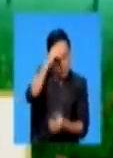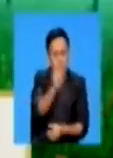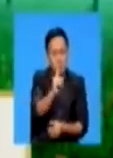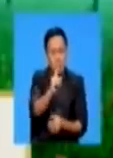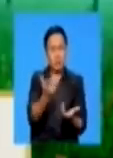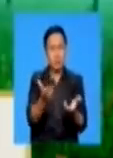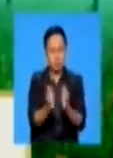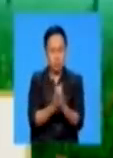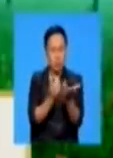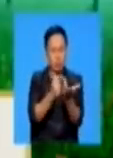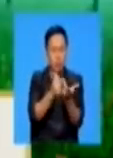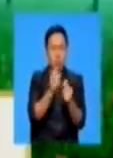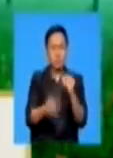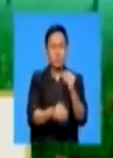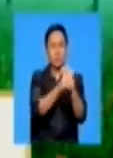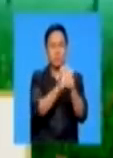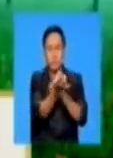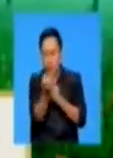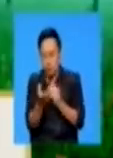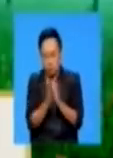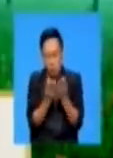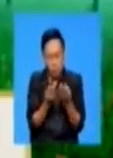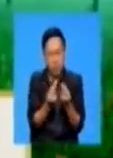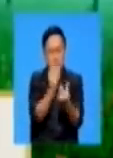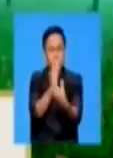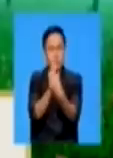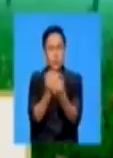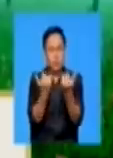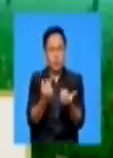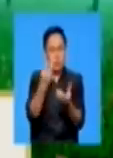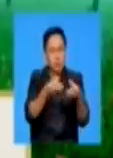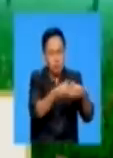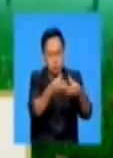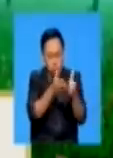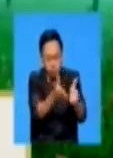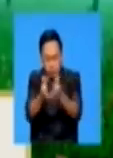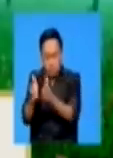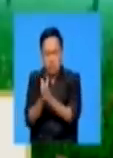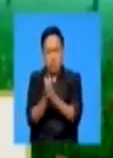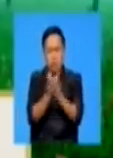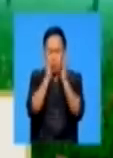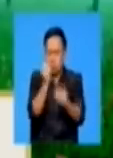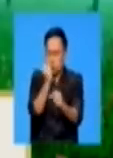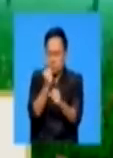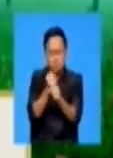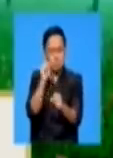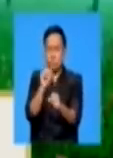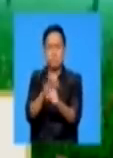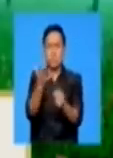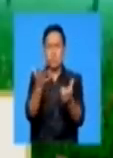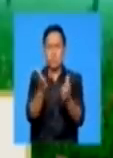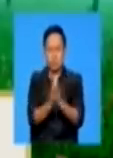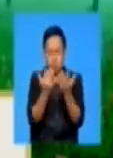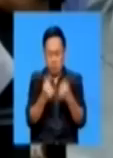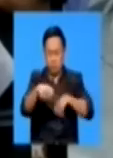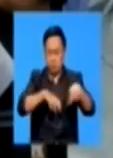ที่ต้องฝึกเพิ่มเติมให้เขามีอะไรบ้างนะหลายสาขามีความต้องการทั้งหมดนะครับต้องมีรายละเอียดเหล่านี้ทั้งหมดปัญหาเราก็คือการจัดทำ